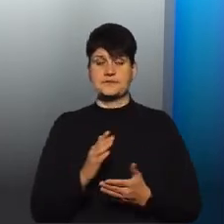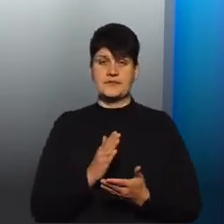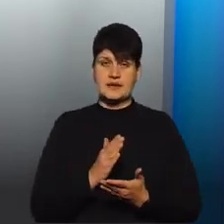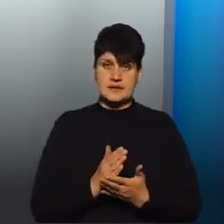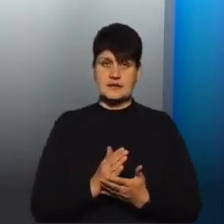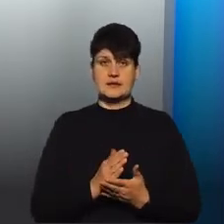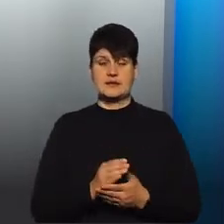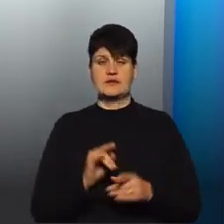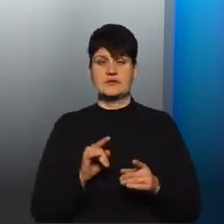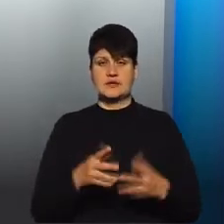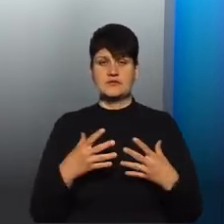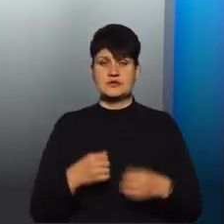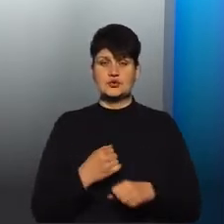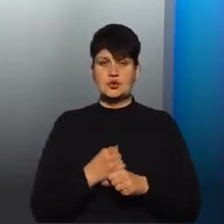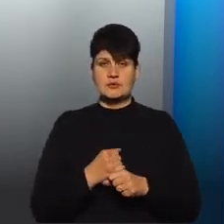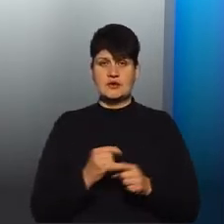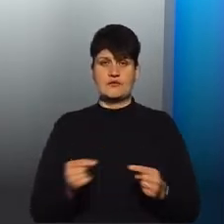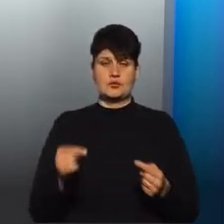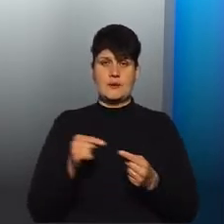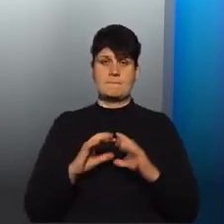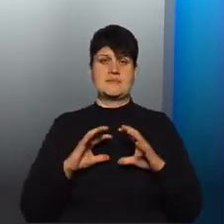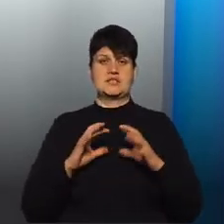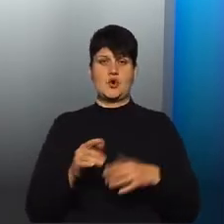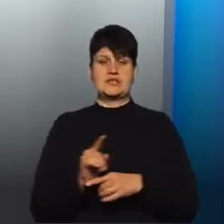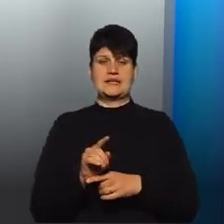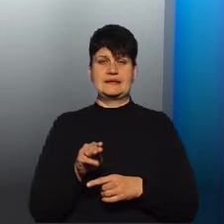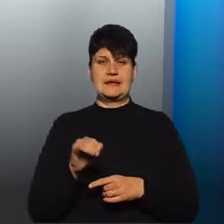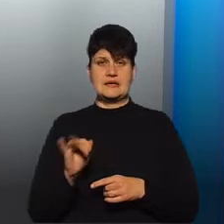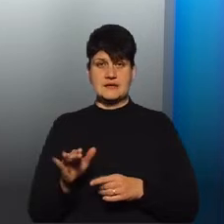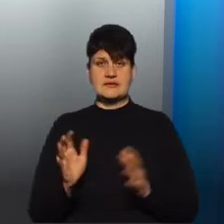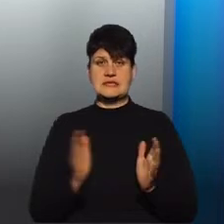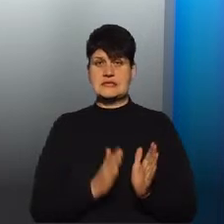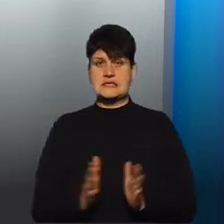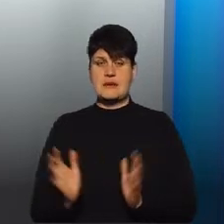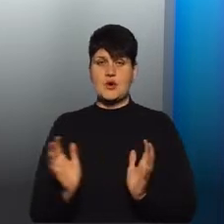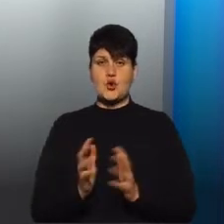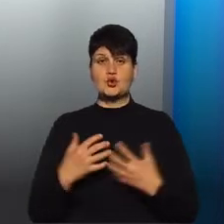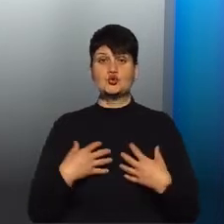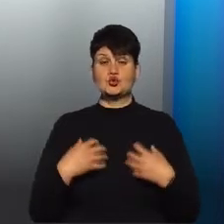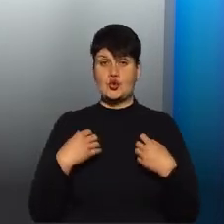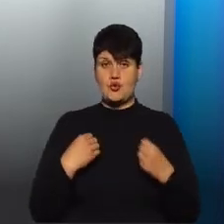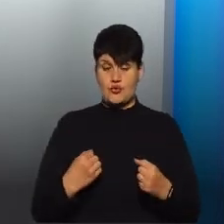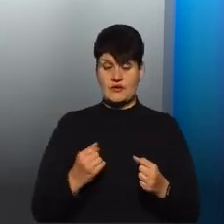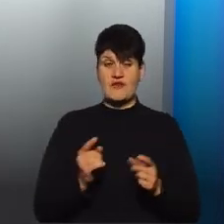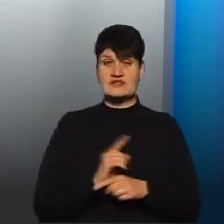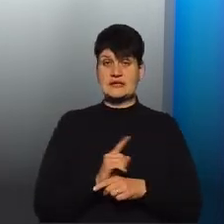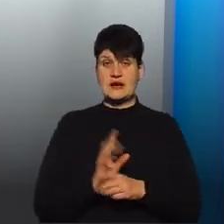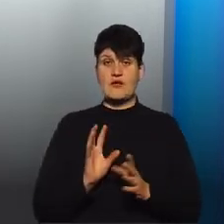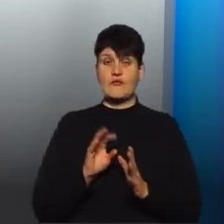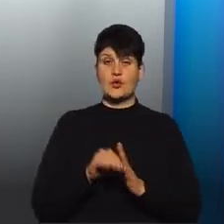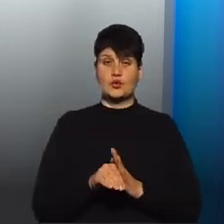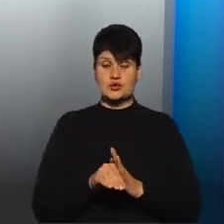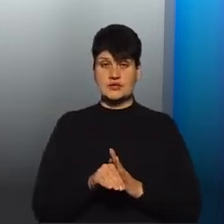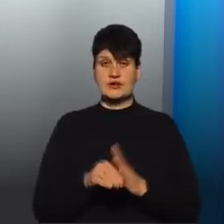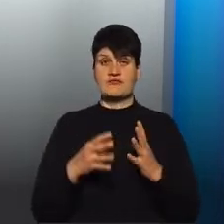розроблені відповідно до міжнародних стандартів системи охорони здоров'я. Але в стандарти включать лікарські засоби за міжнародними